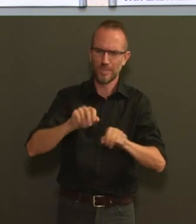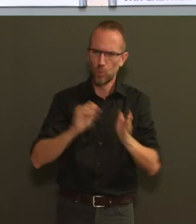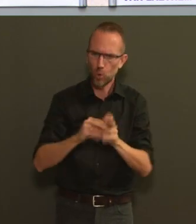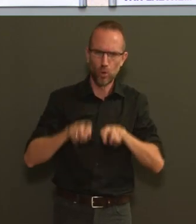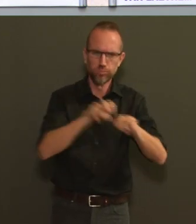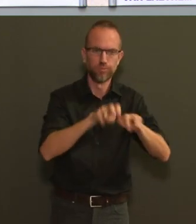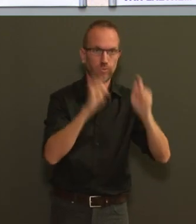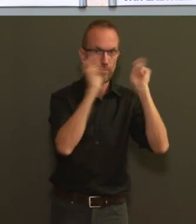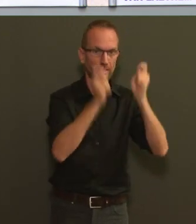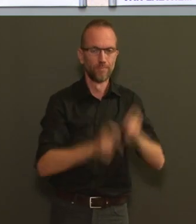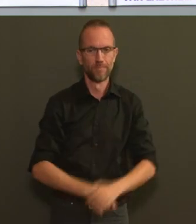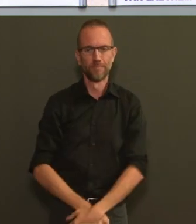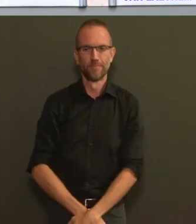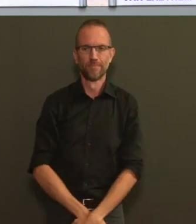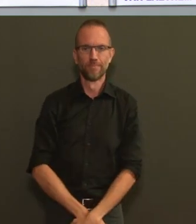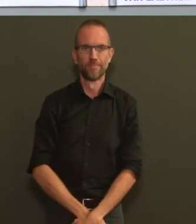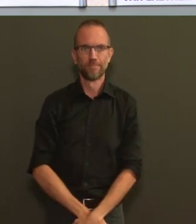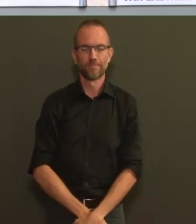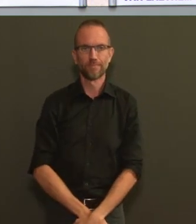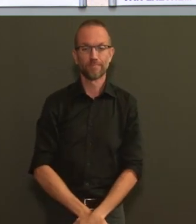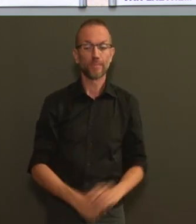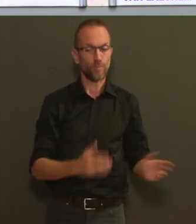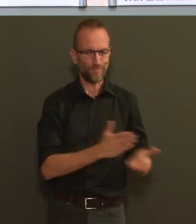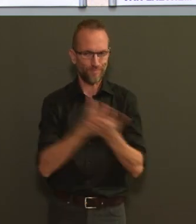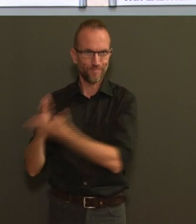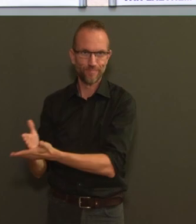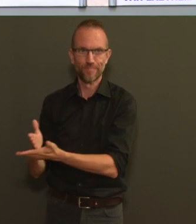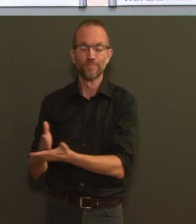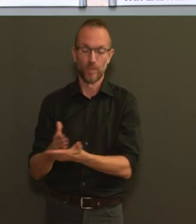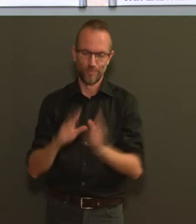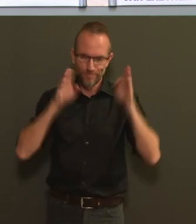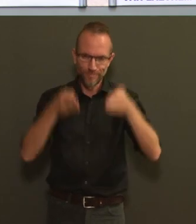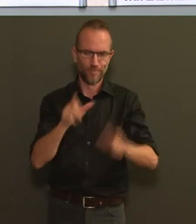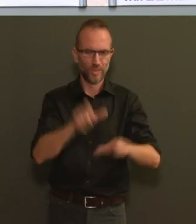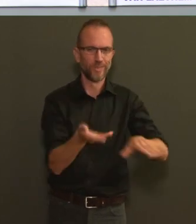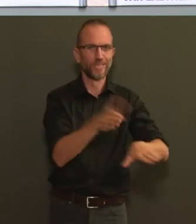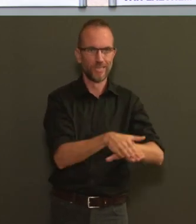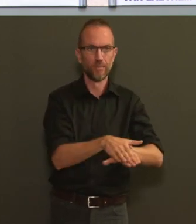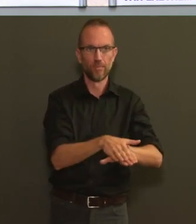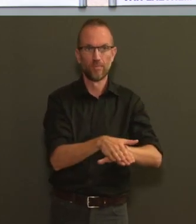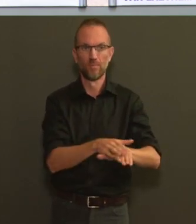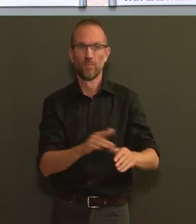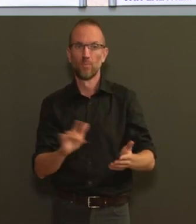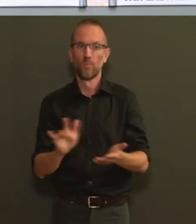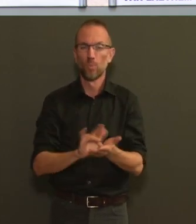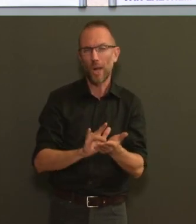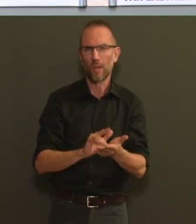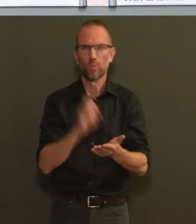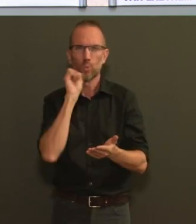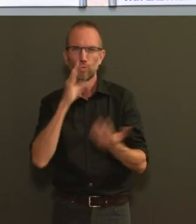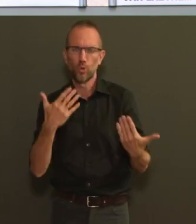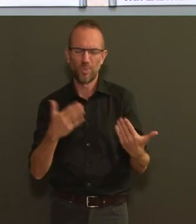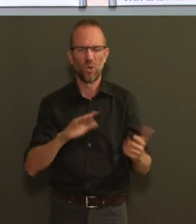Sur le plan des décès, nous déplorons en moyenne 16 décès par jour, soit une augmentation malheureuse de